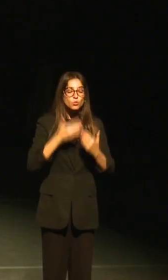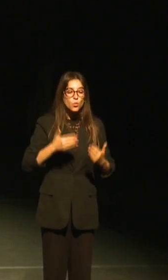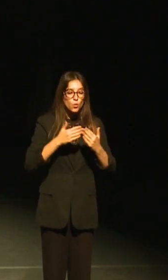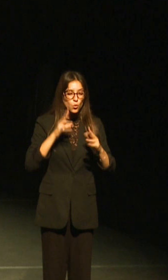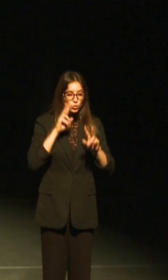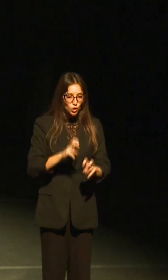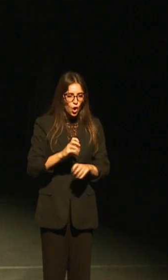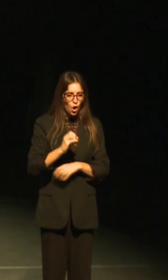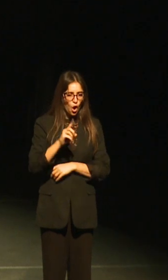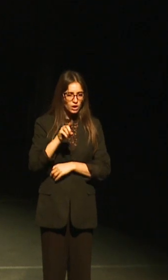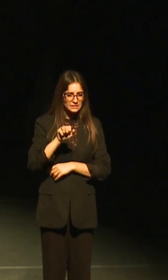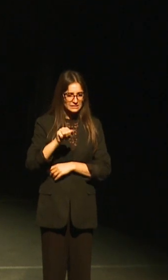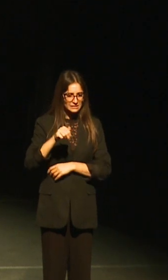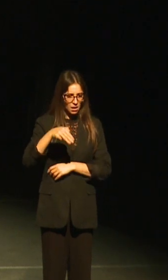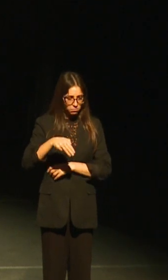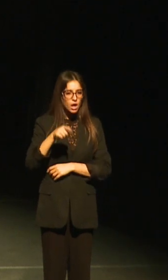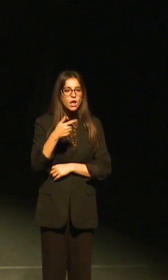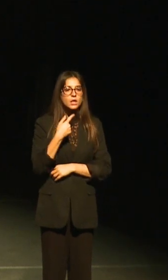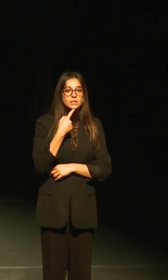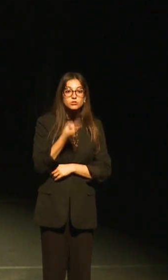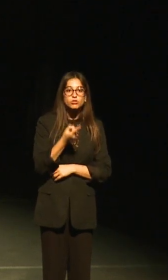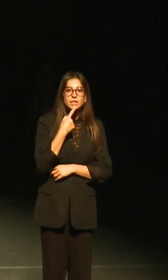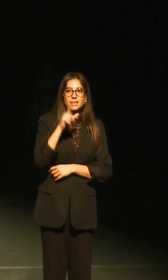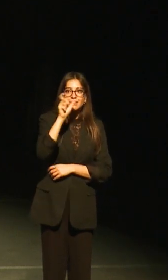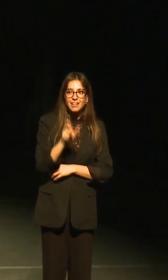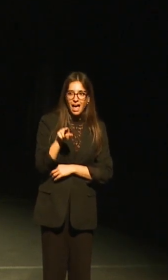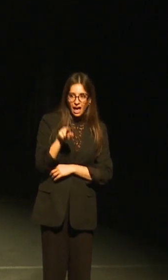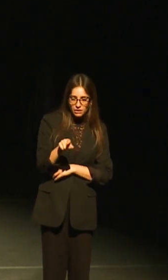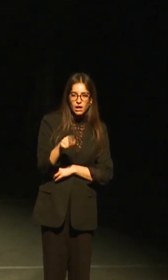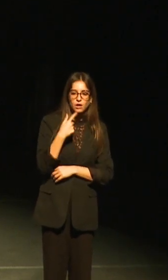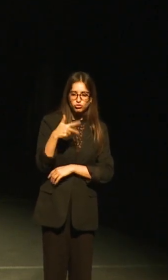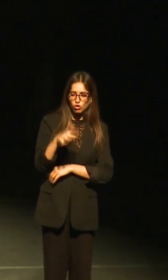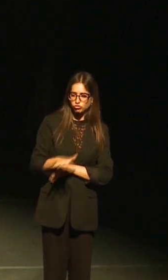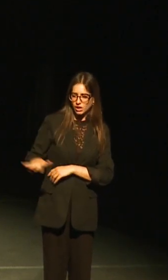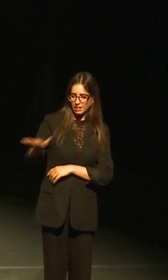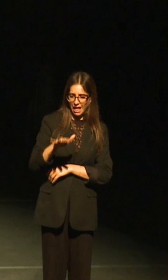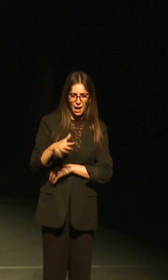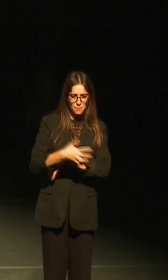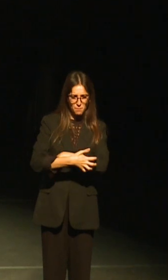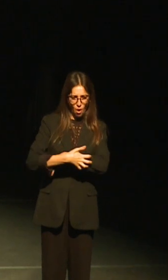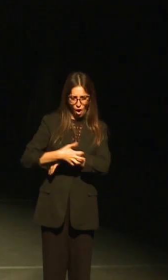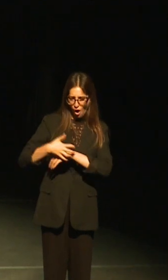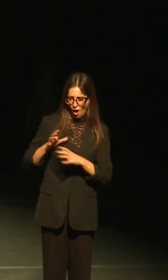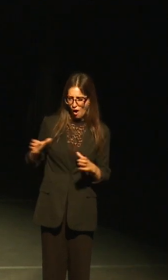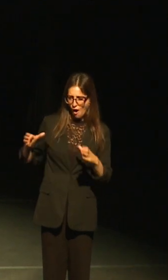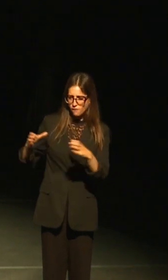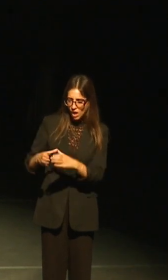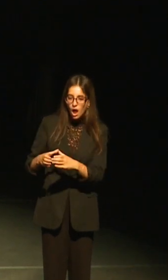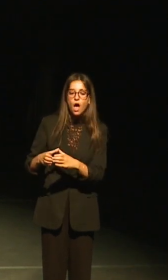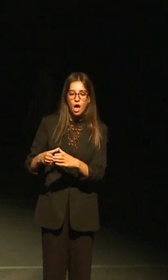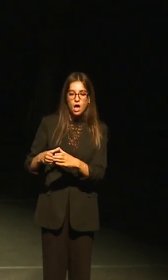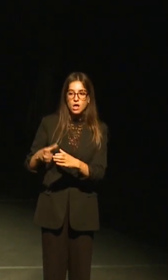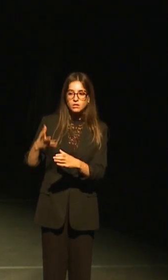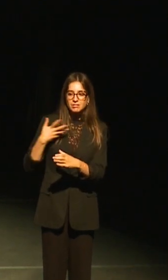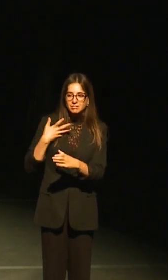se qualcuno in Italia nasce nella parte più povera della società impiegherà 5 generazioni